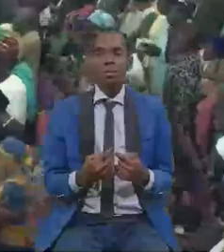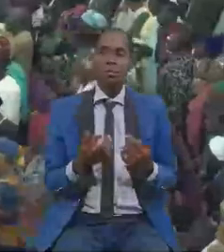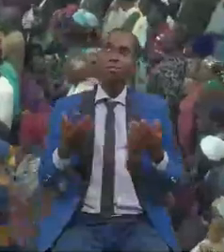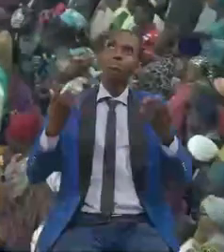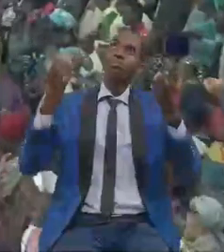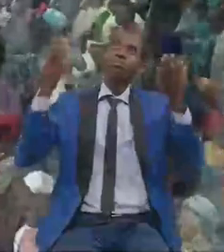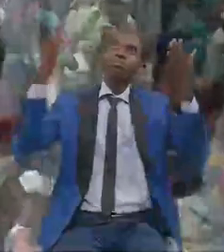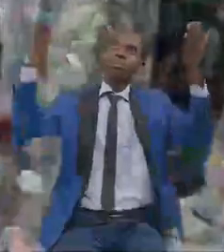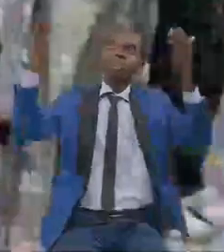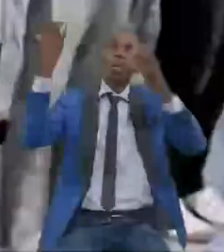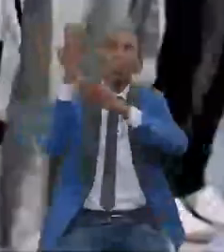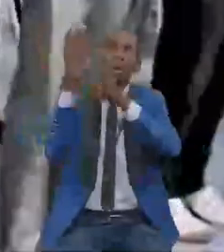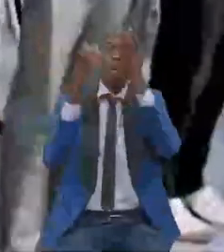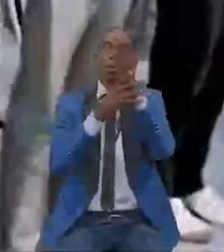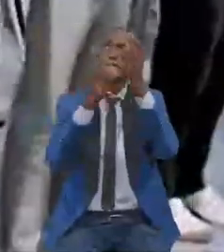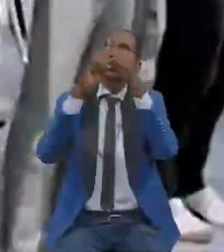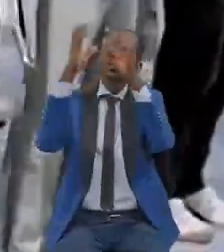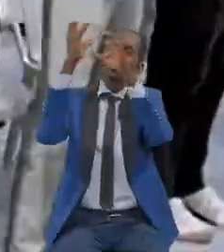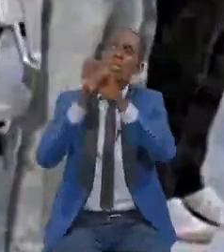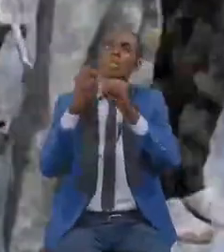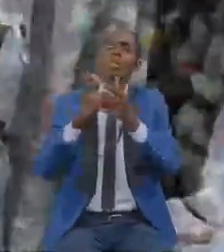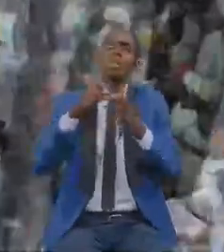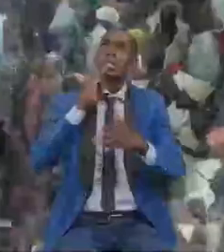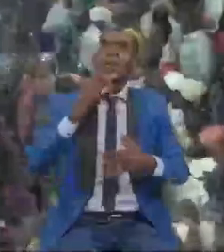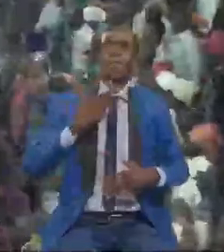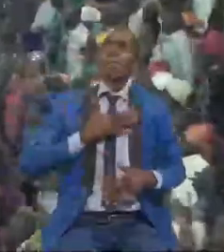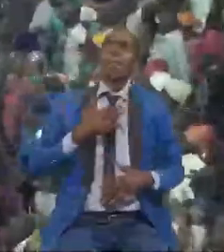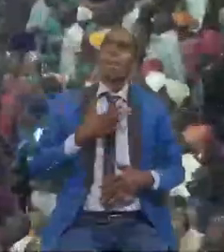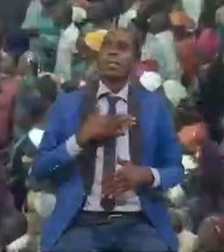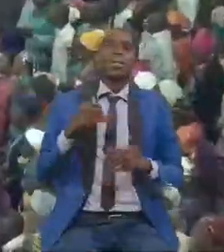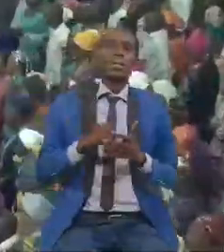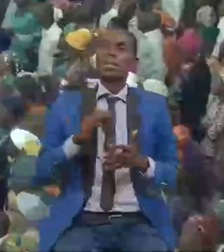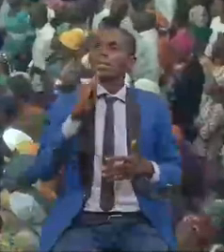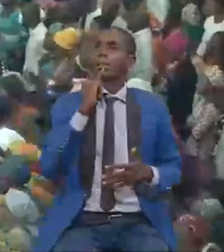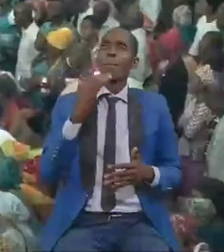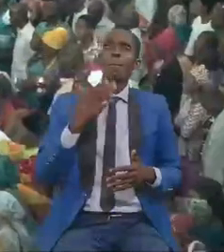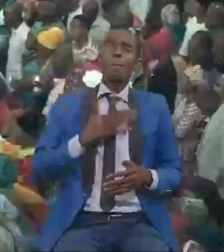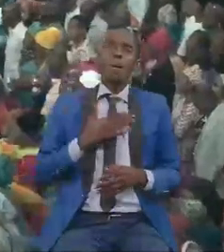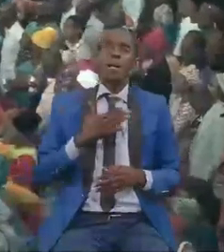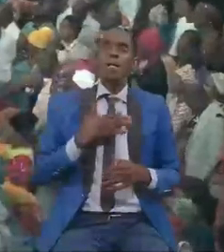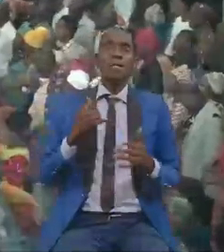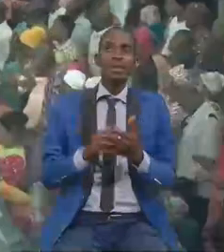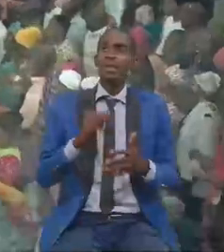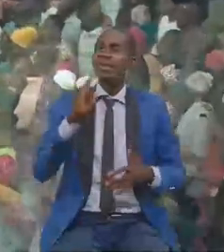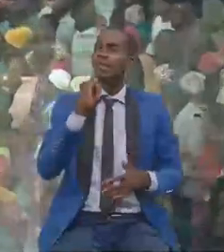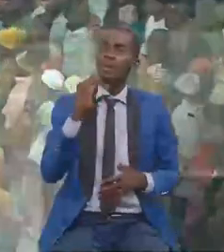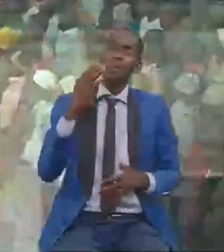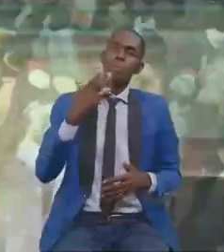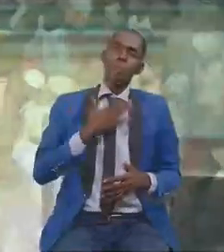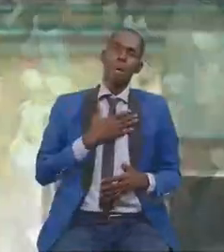recevoir. C'est à moi, c'est à moi, c'est à moi.